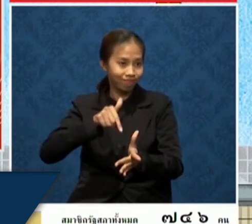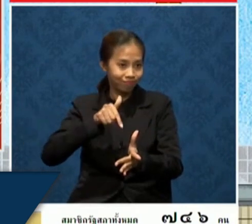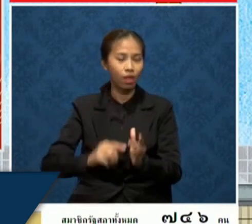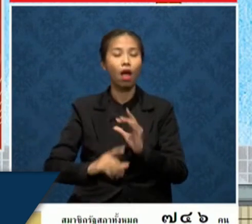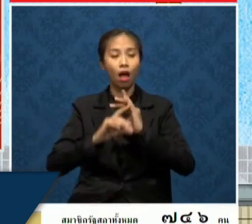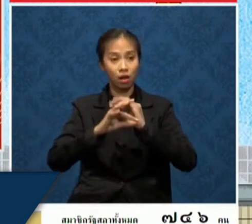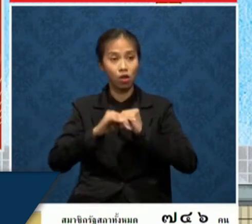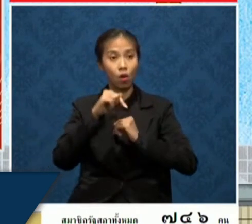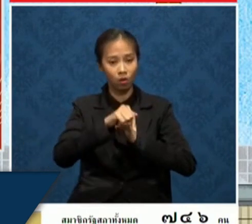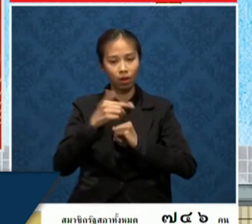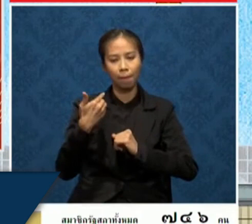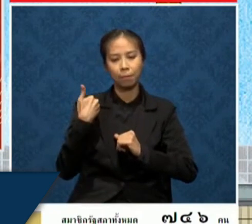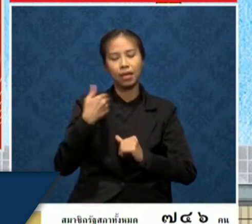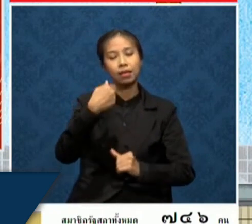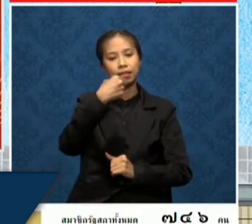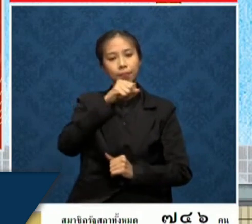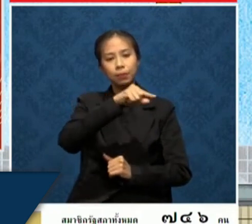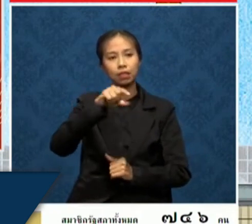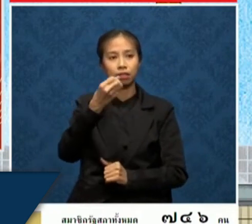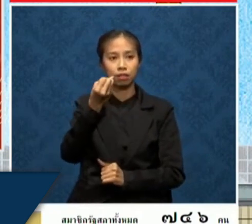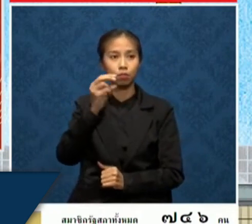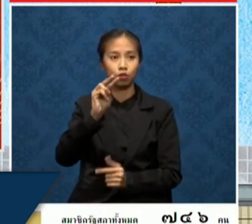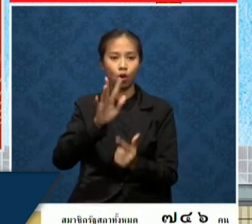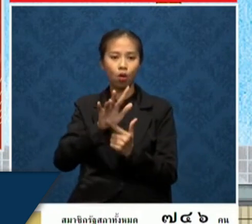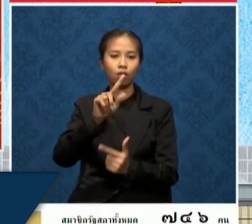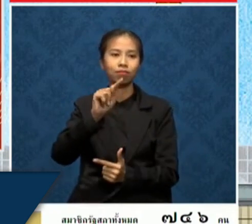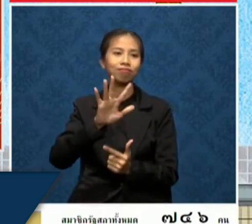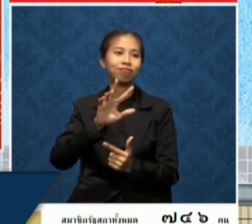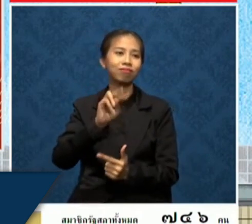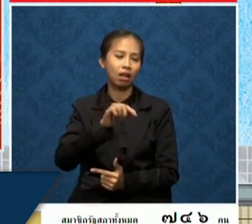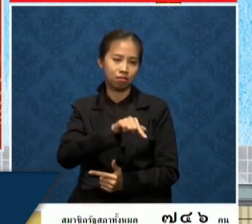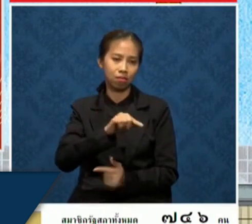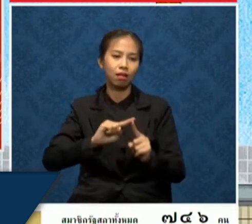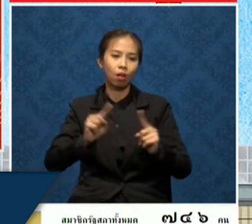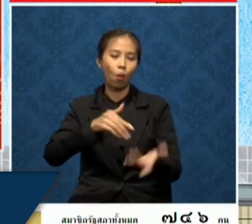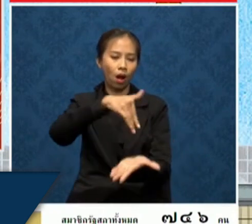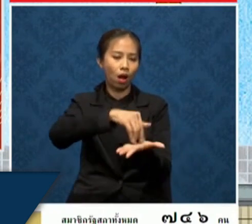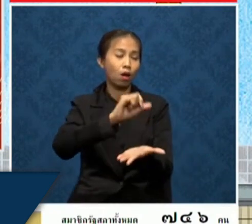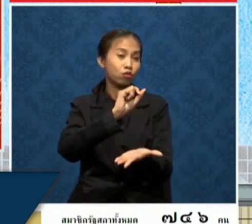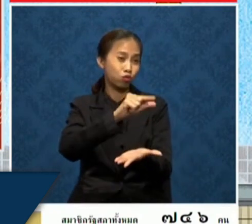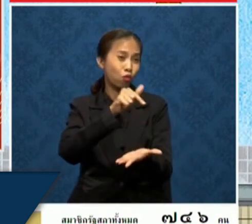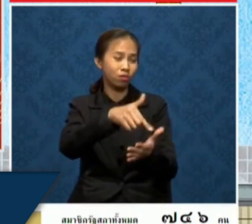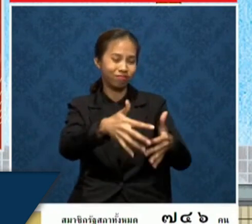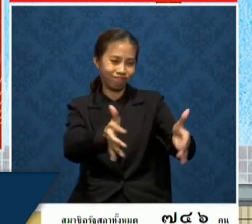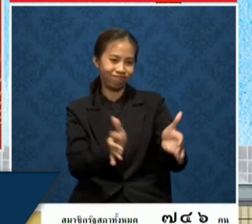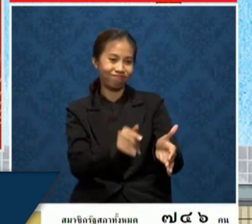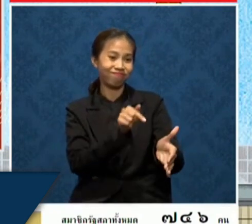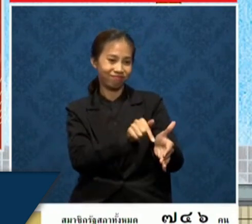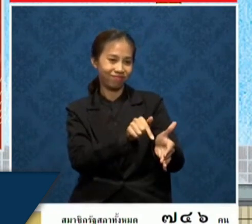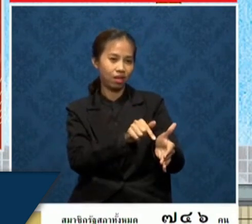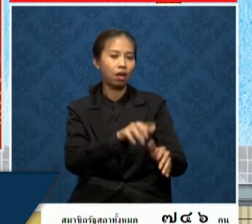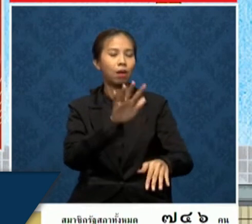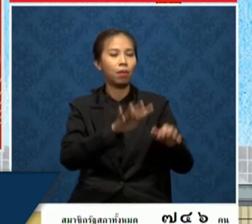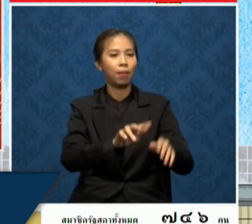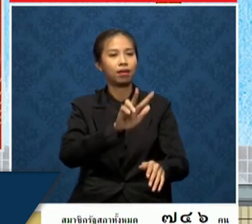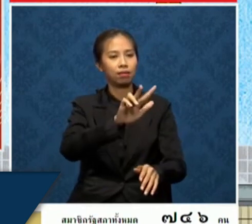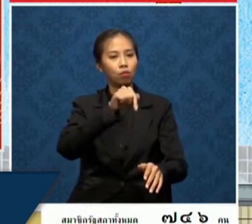ติดเชื้อวันละ10ถึง12ตันแต่มีศูนย์กำจัดที่ได้มาตรฐานรองรับได้เพียงวันละ 3.6